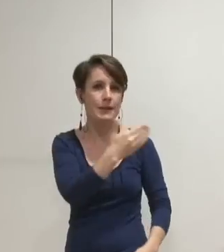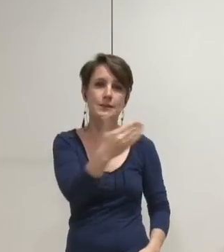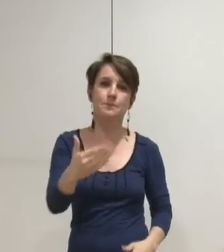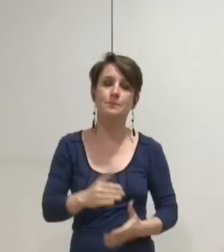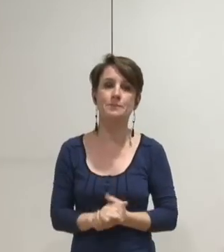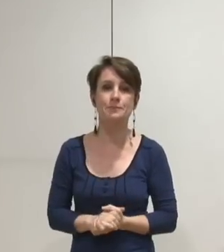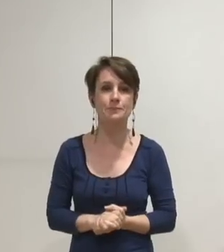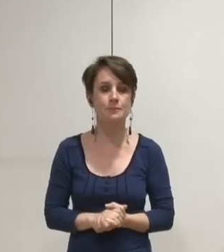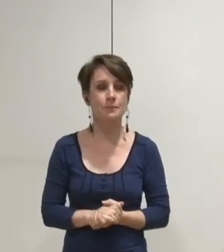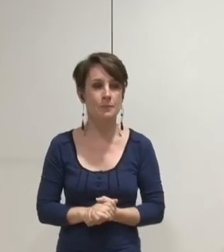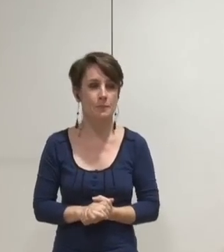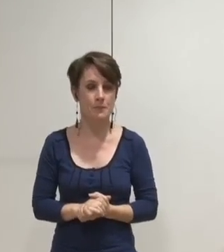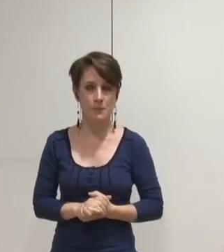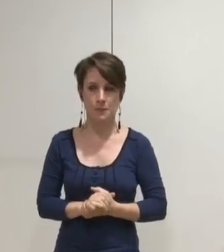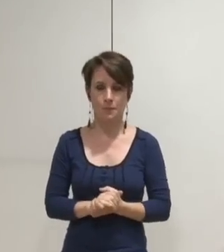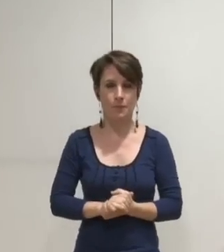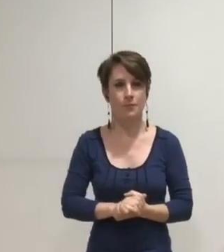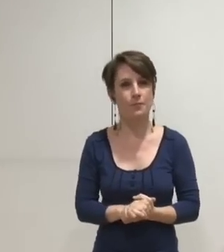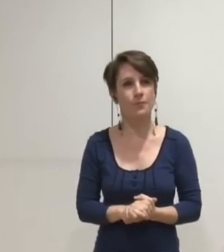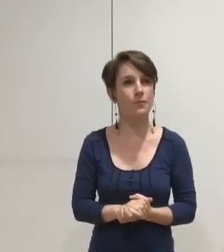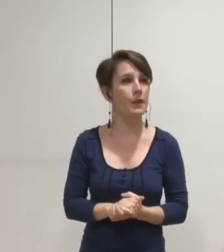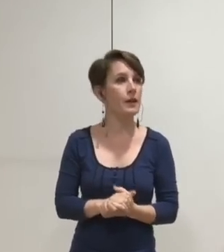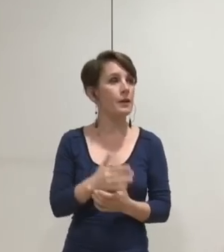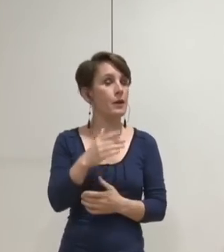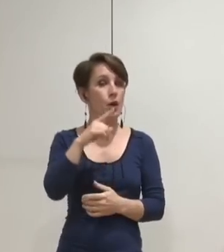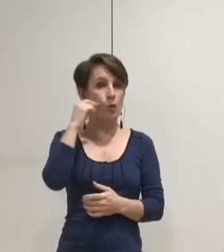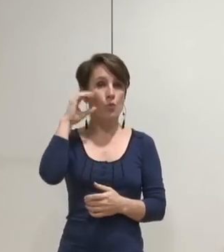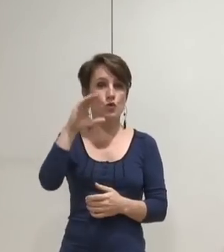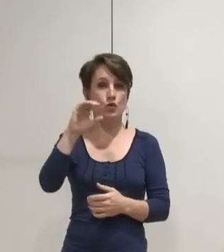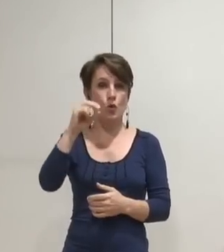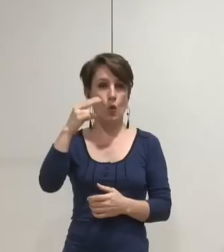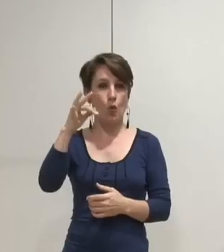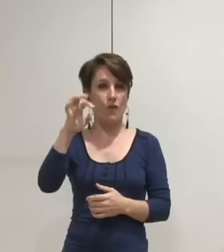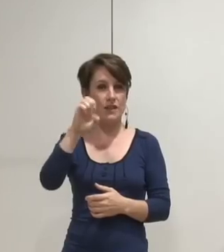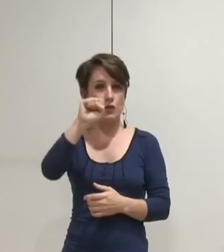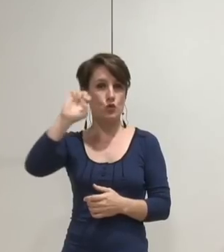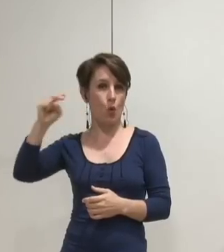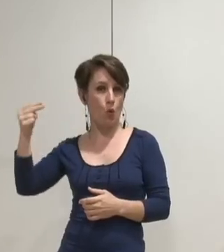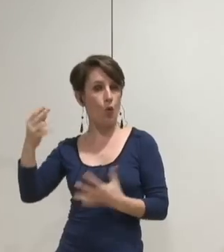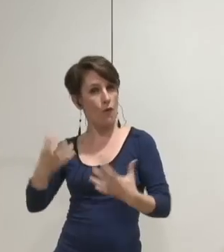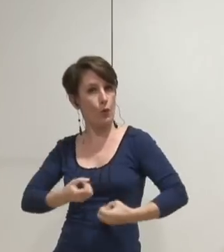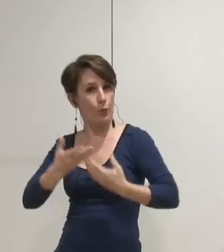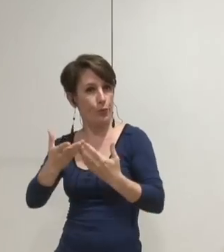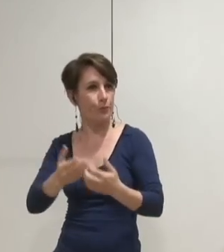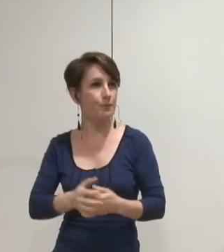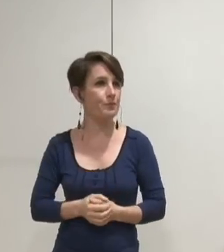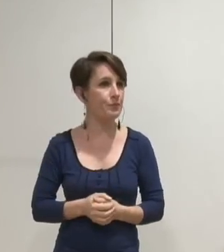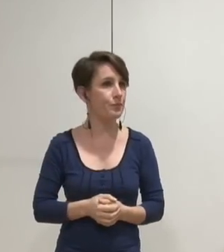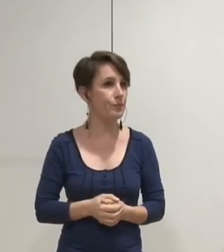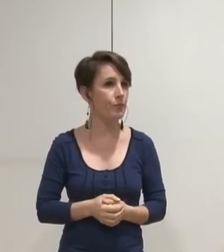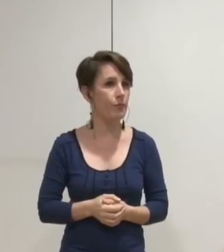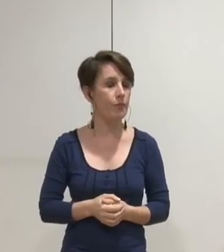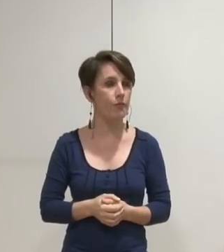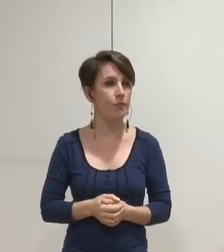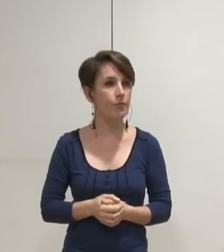merci merci monsieur confesson m'a demandé la parole oui il semble important quand